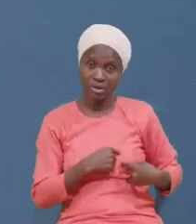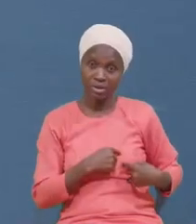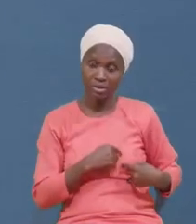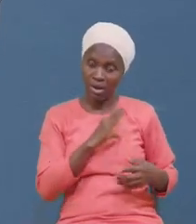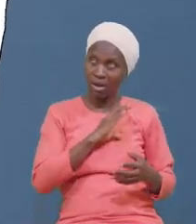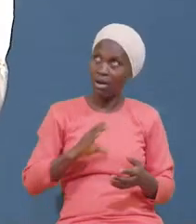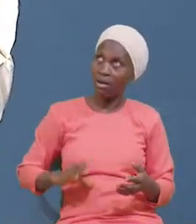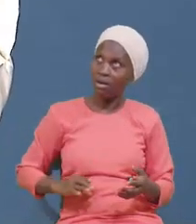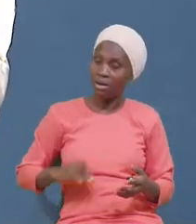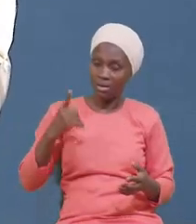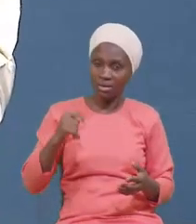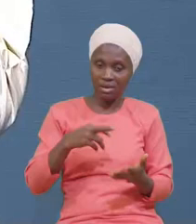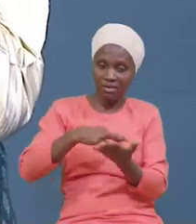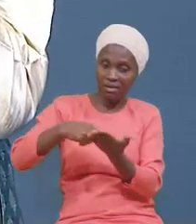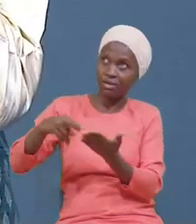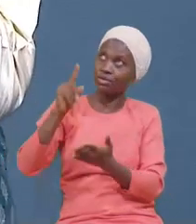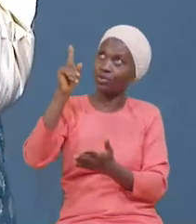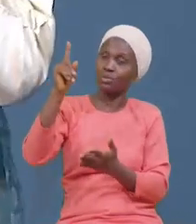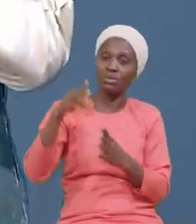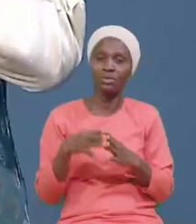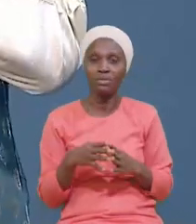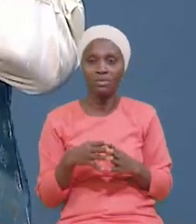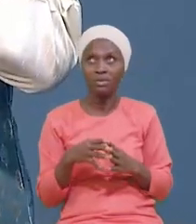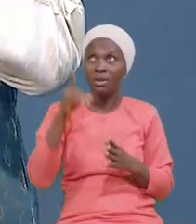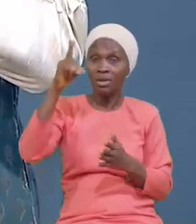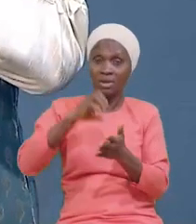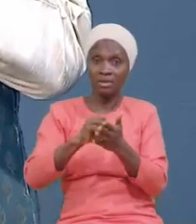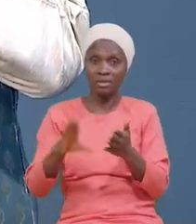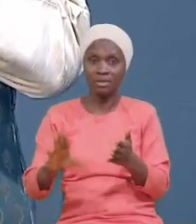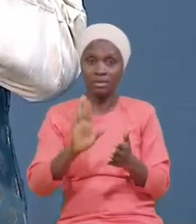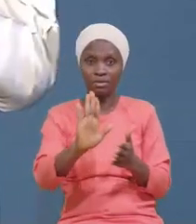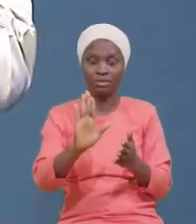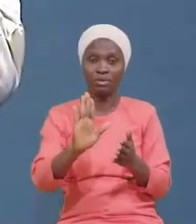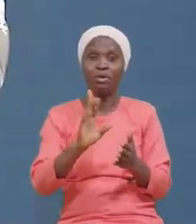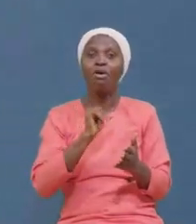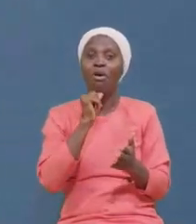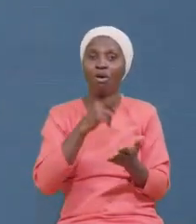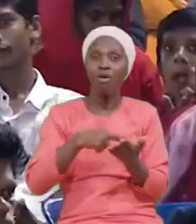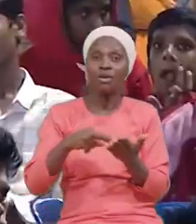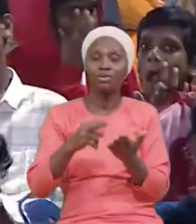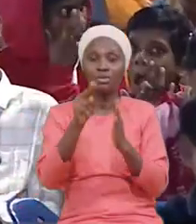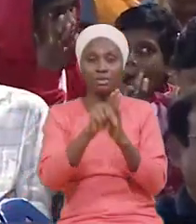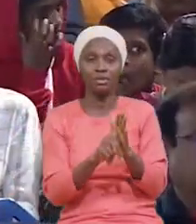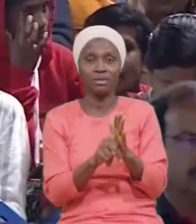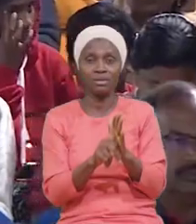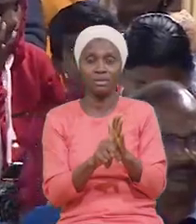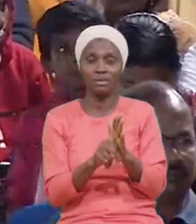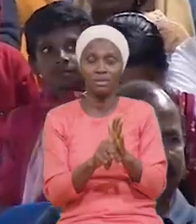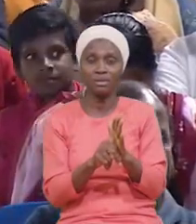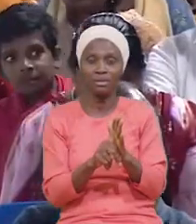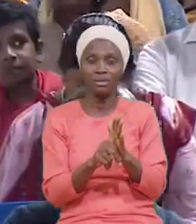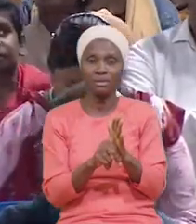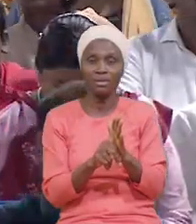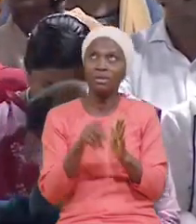viswasinchara the righteous christu neetimantudu he takes away your unrighteousness ayana mee avinitini tolaginchi